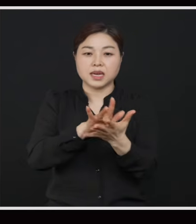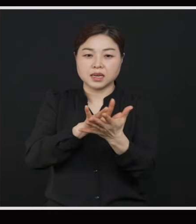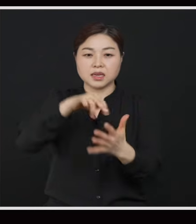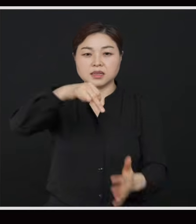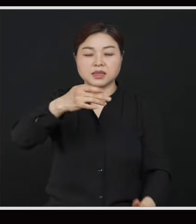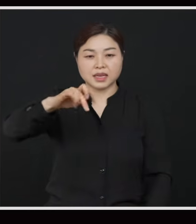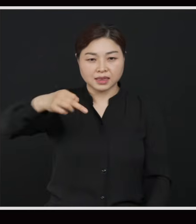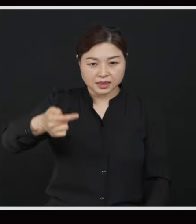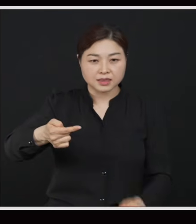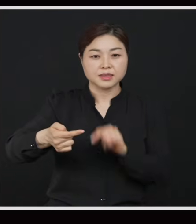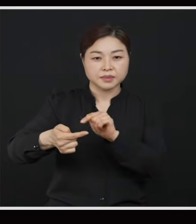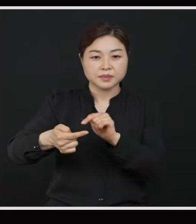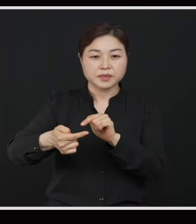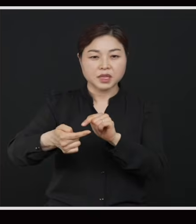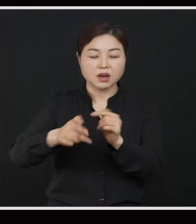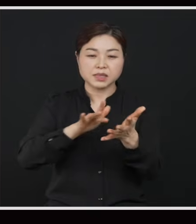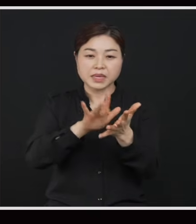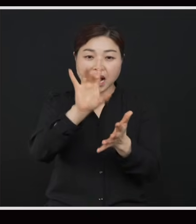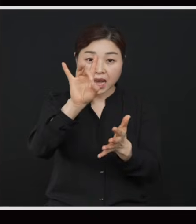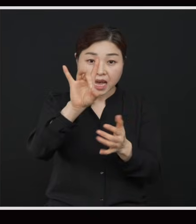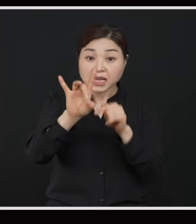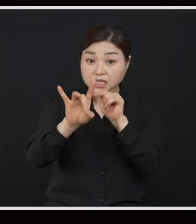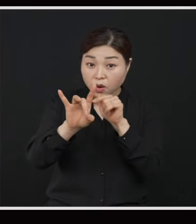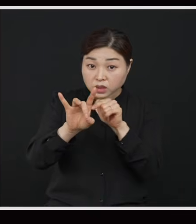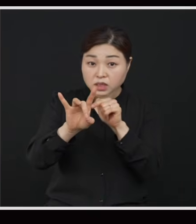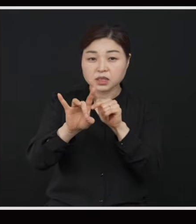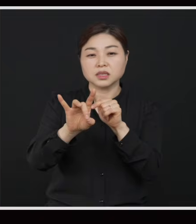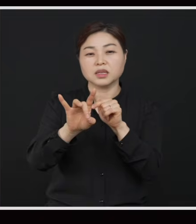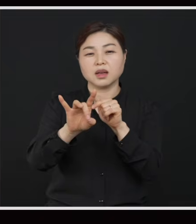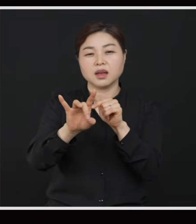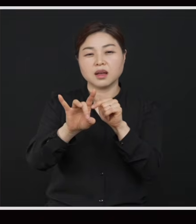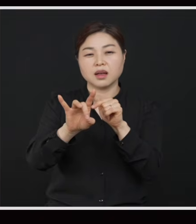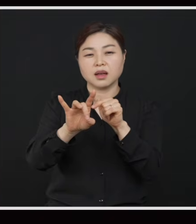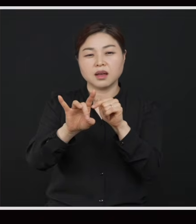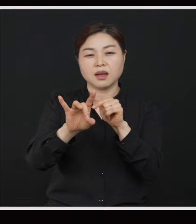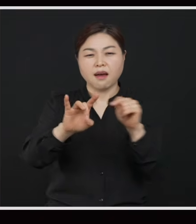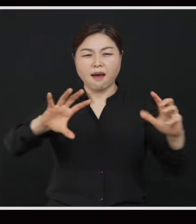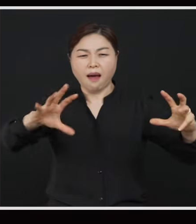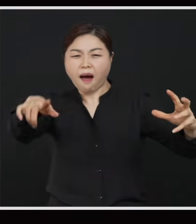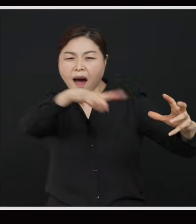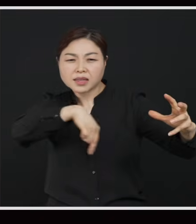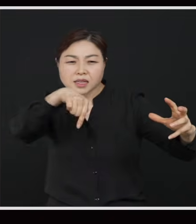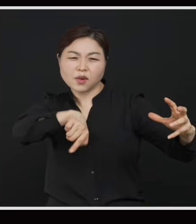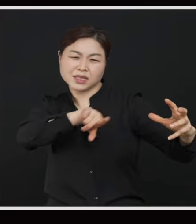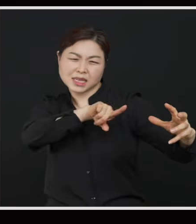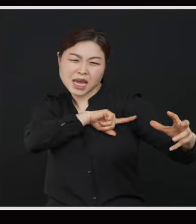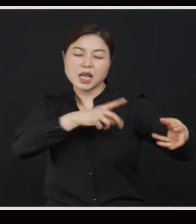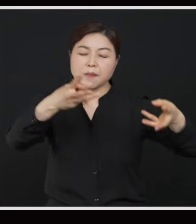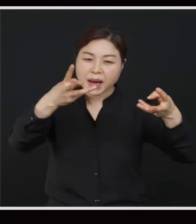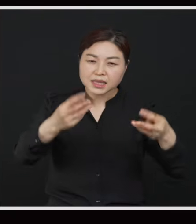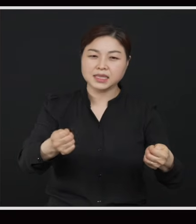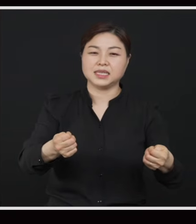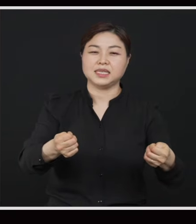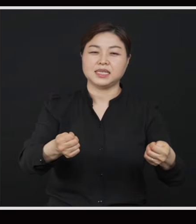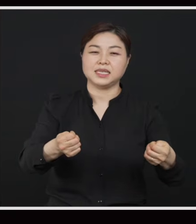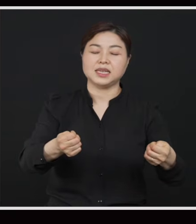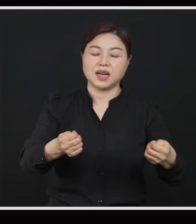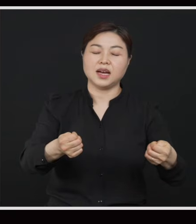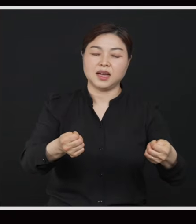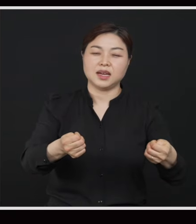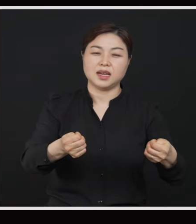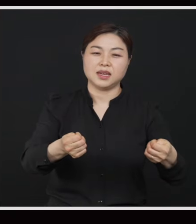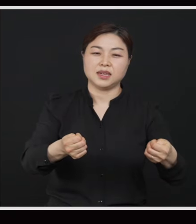방지하는 그런 약이 스타틴 계통입니다. 그래서 지금 단일 약으로 약 종류로서는 지금 지구상